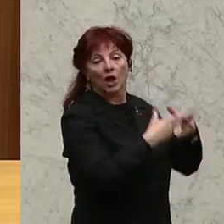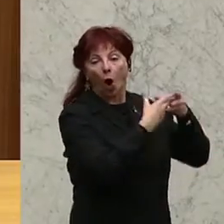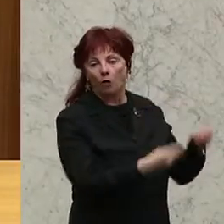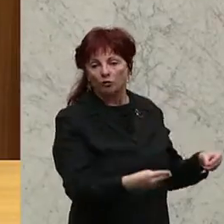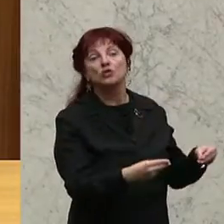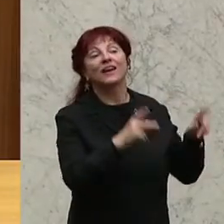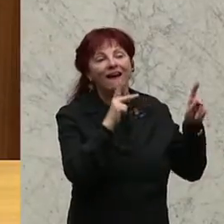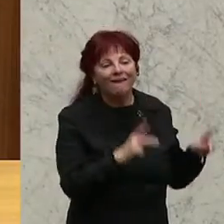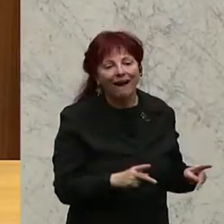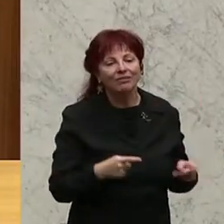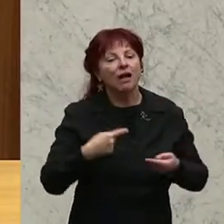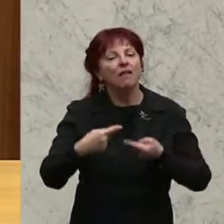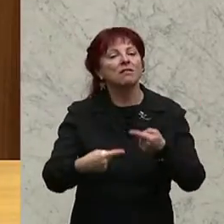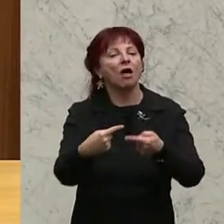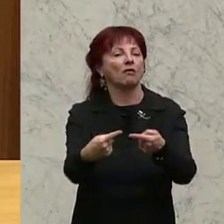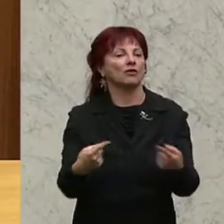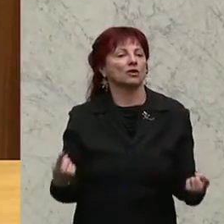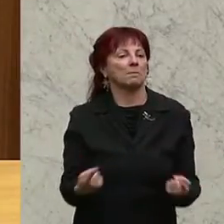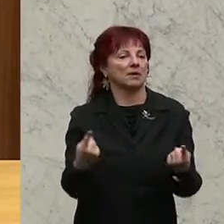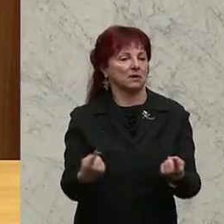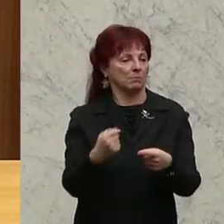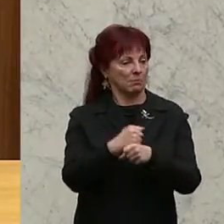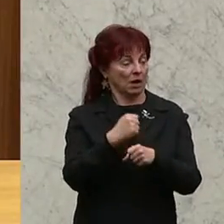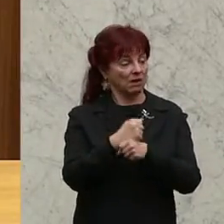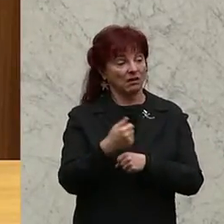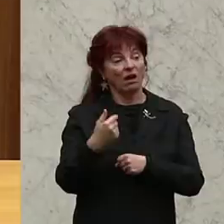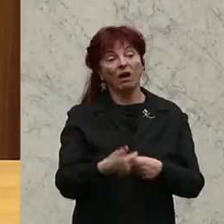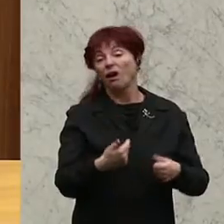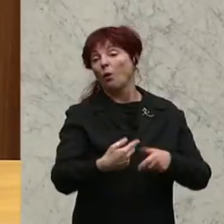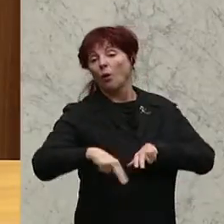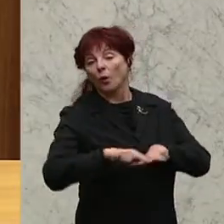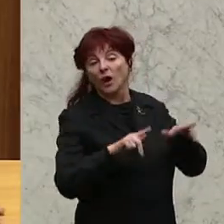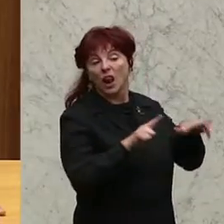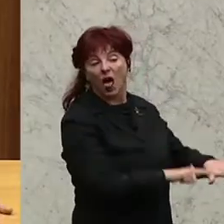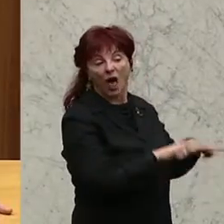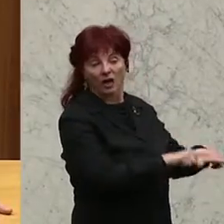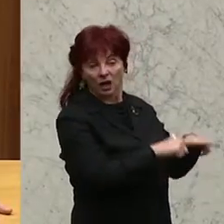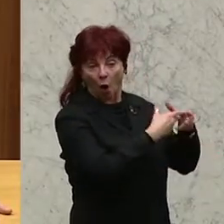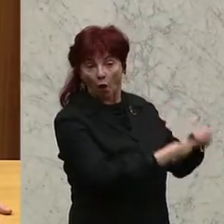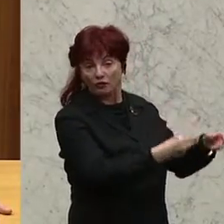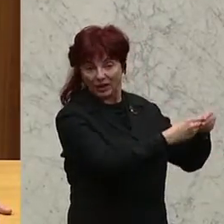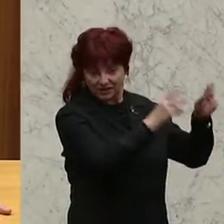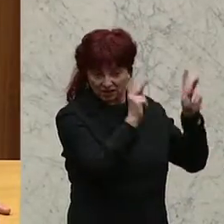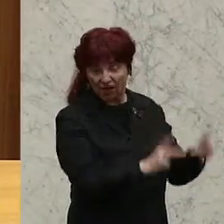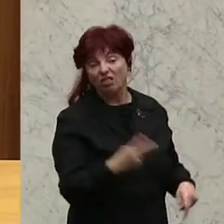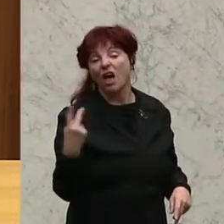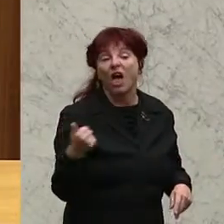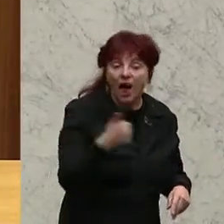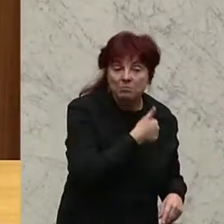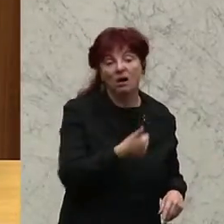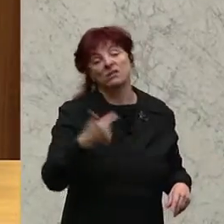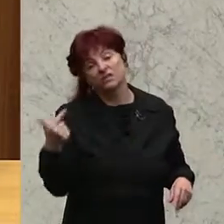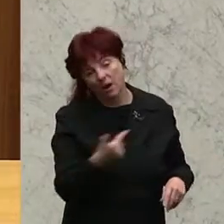zusätzlich problematisch, weil Rücklagen kann man auflösen, das funktioniert einmal, zweimal, aber spätestens im Jahr 2019, wenn nicht schon